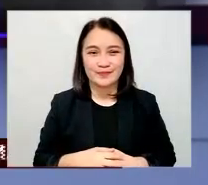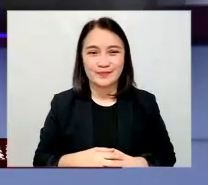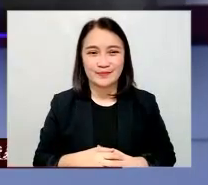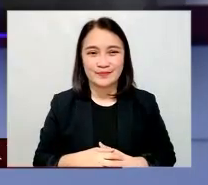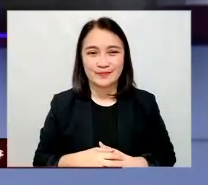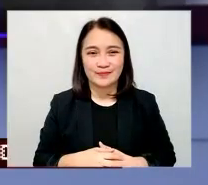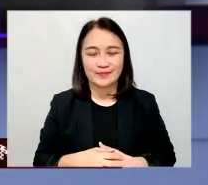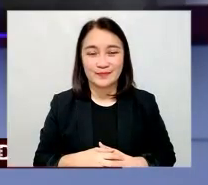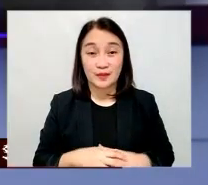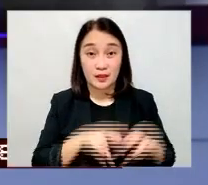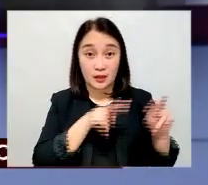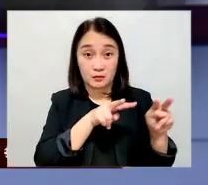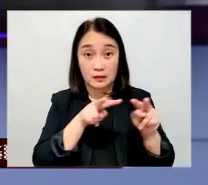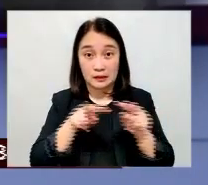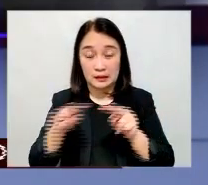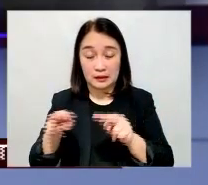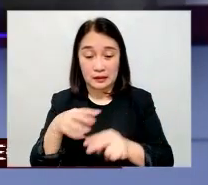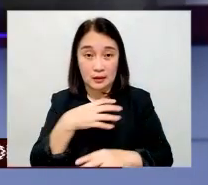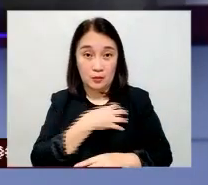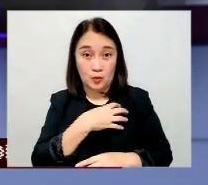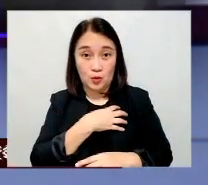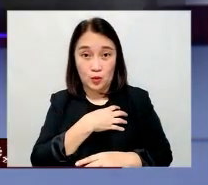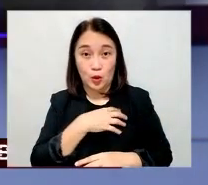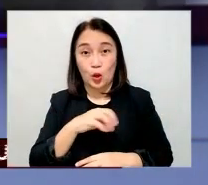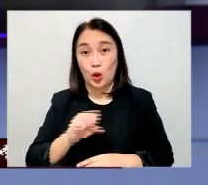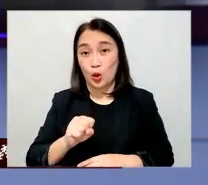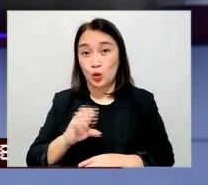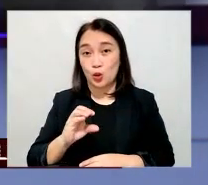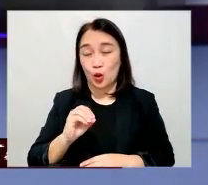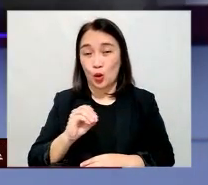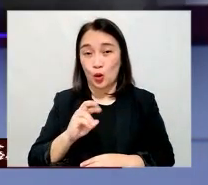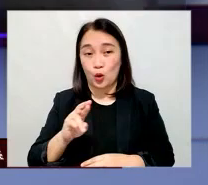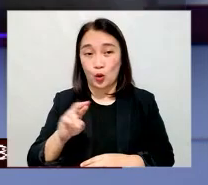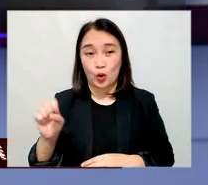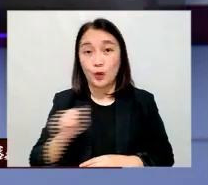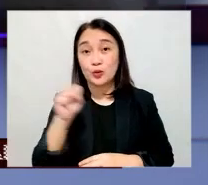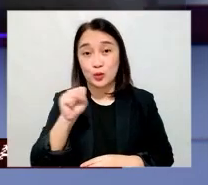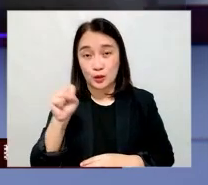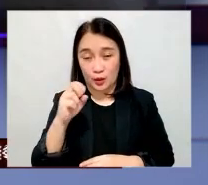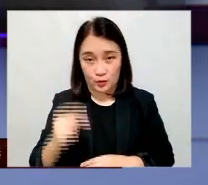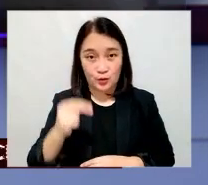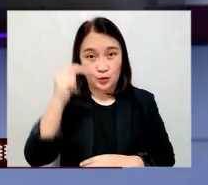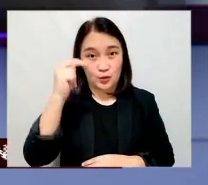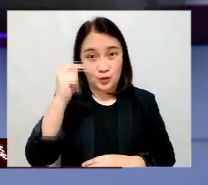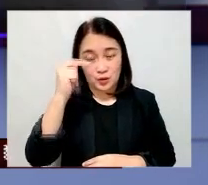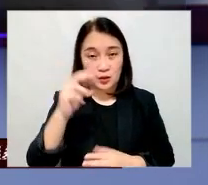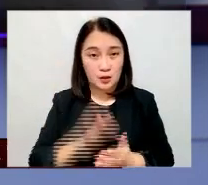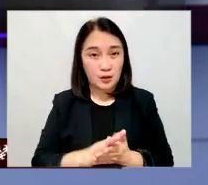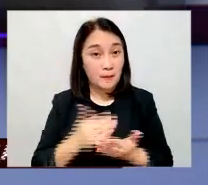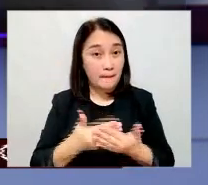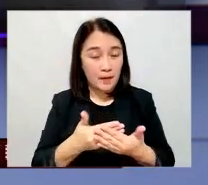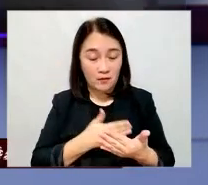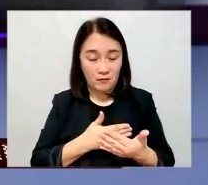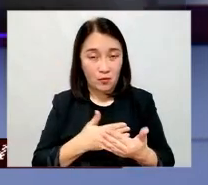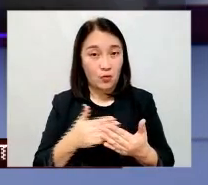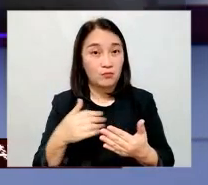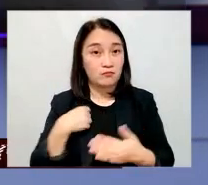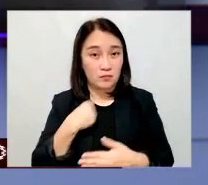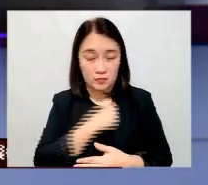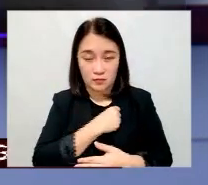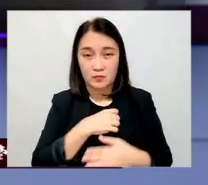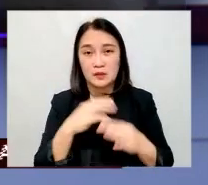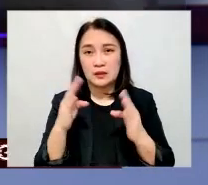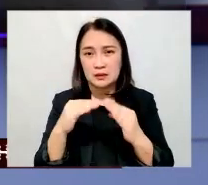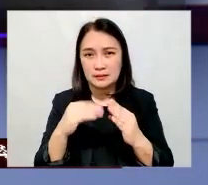Bantay sarado ng mga pulis ang bayan ng Socorro sa Surigao del Norte bago ang pagdinig ng Senado bukas kaugnay sa mga